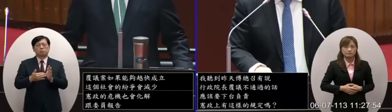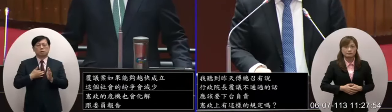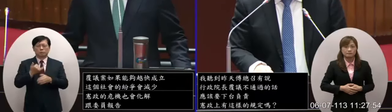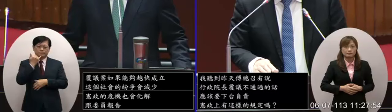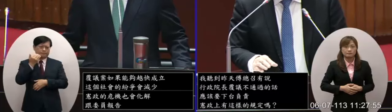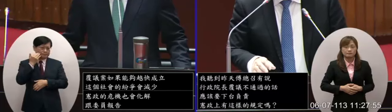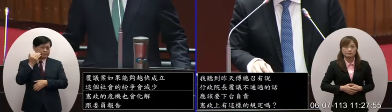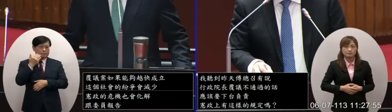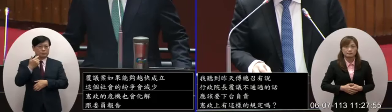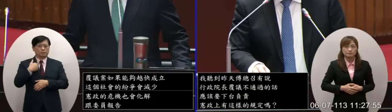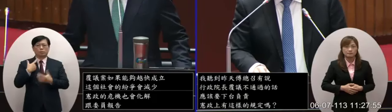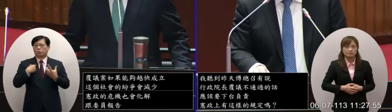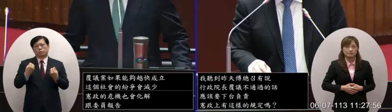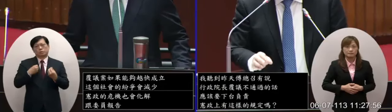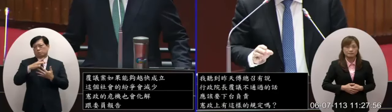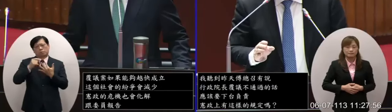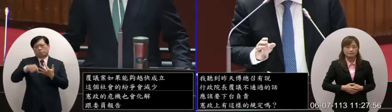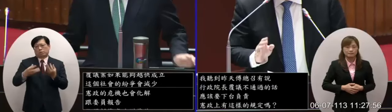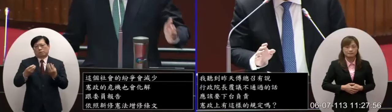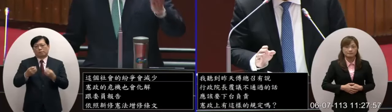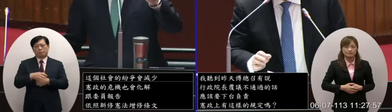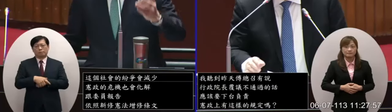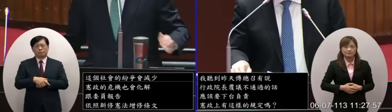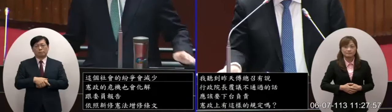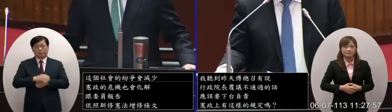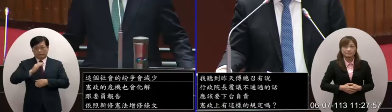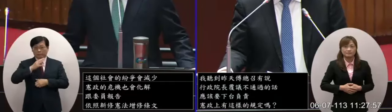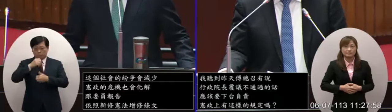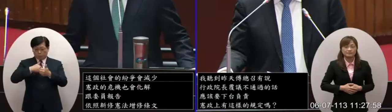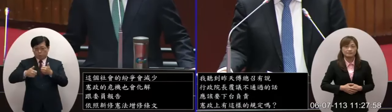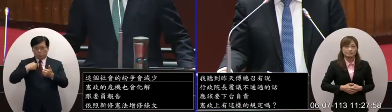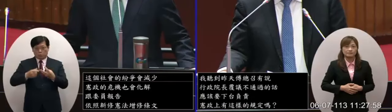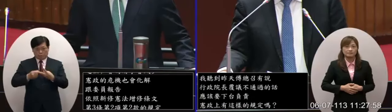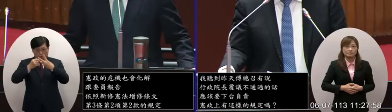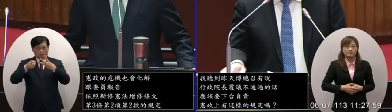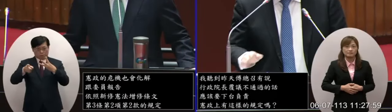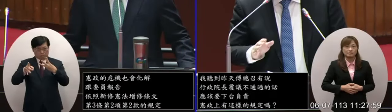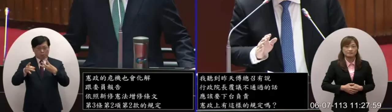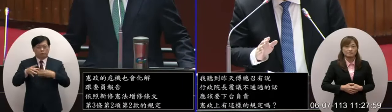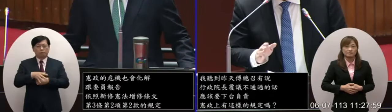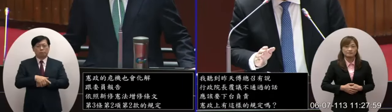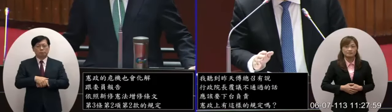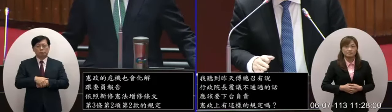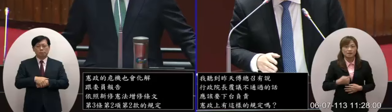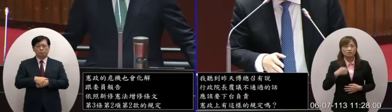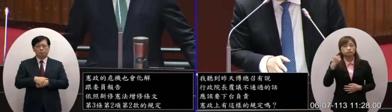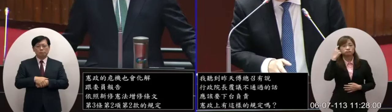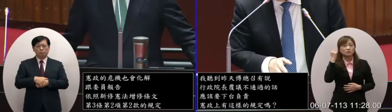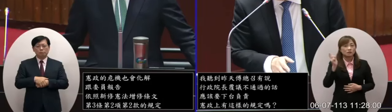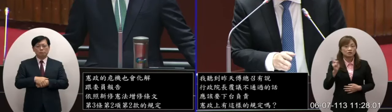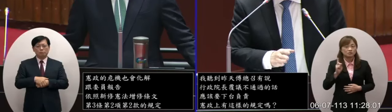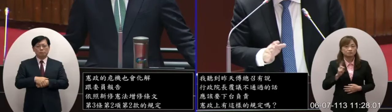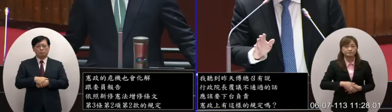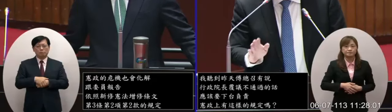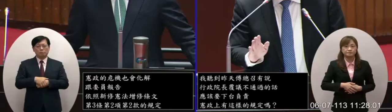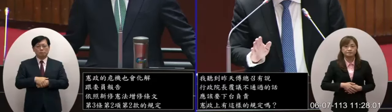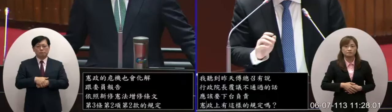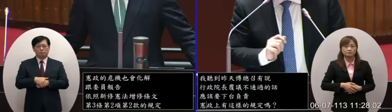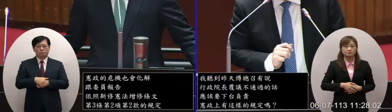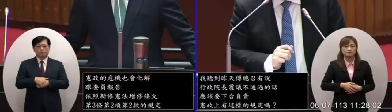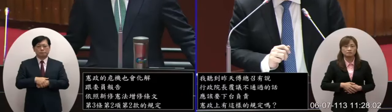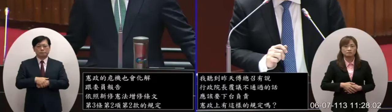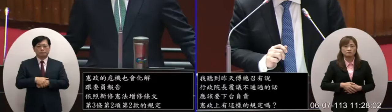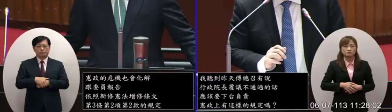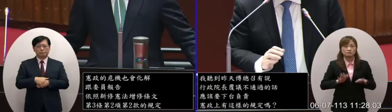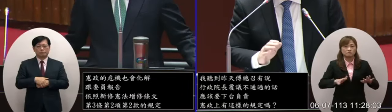憾我没有辞职的选项，但是委员有第3款的选项。 我认为其实依照所有都依